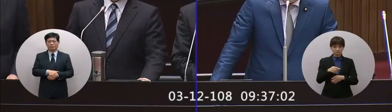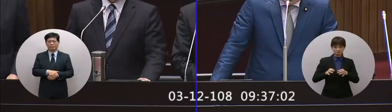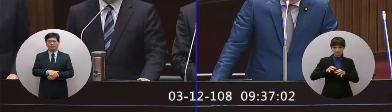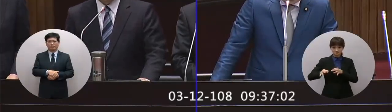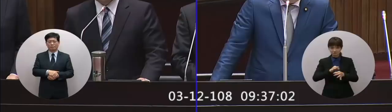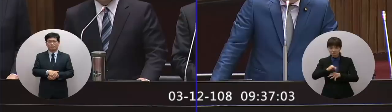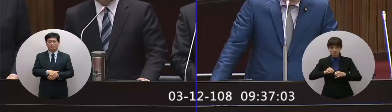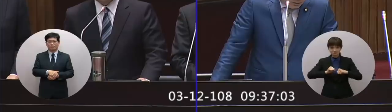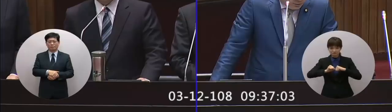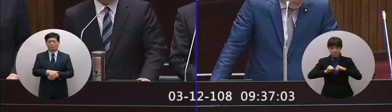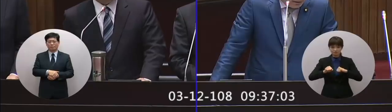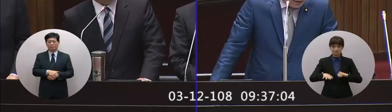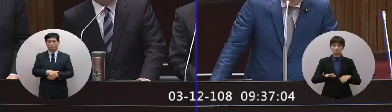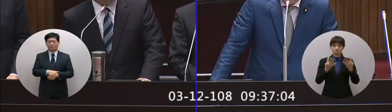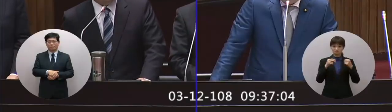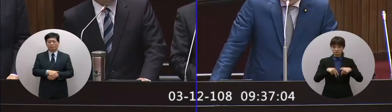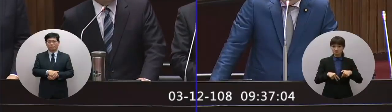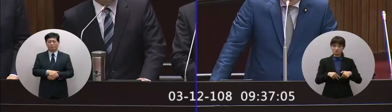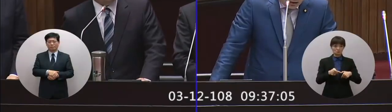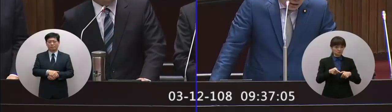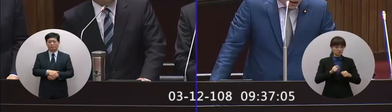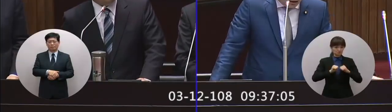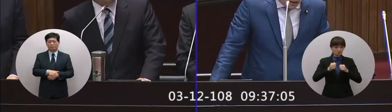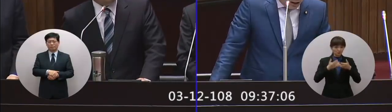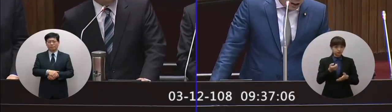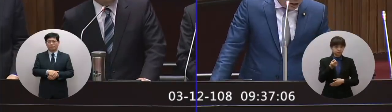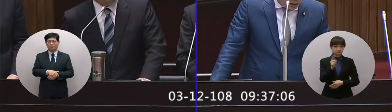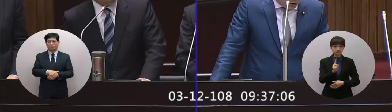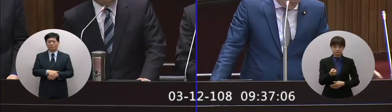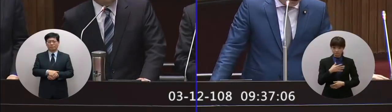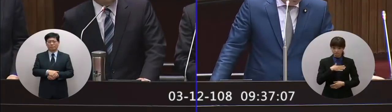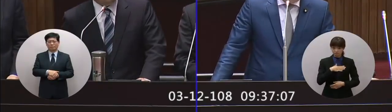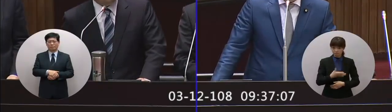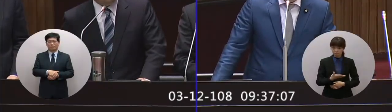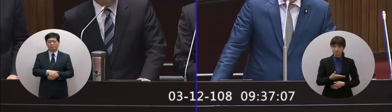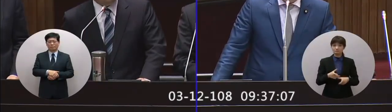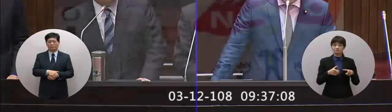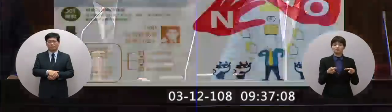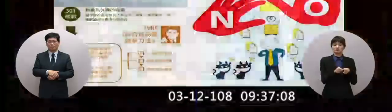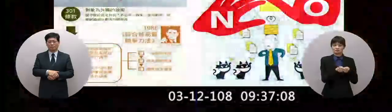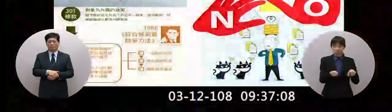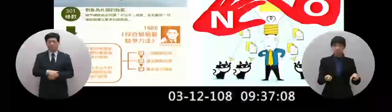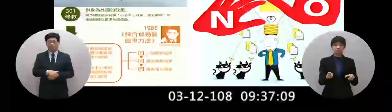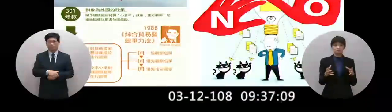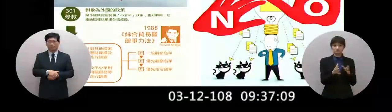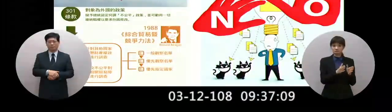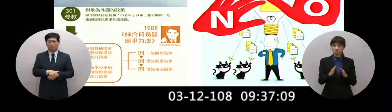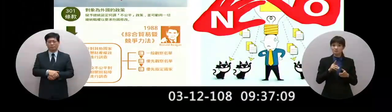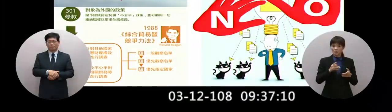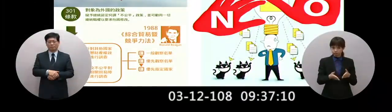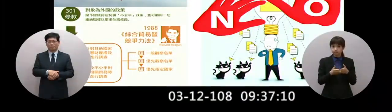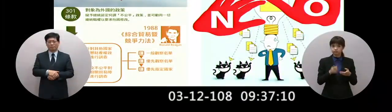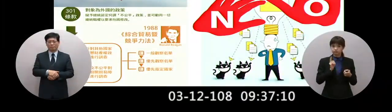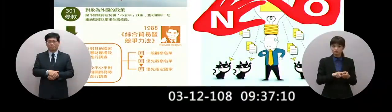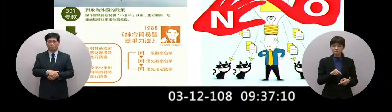在数位时代争夺的重点是什么？你知道吗？是一个合理公平的投资环境。那重点就是在智慧